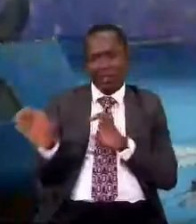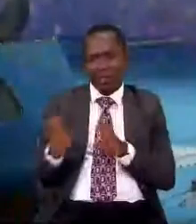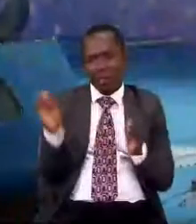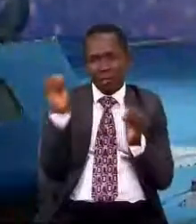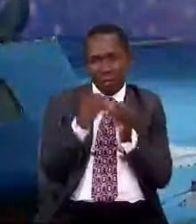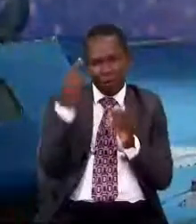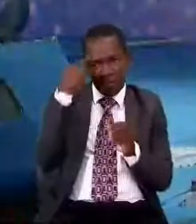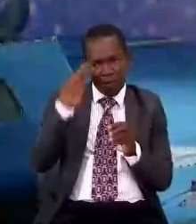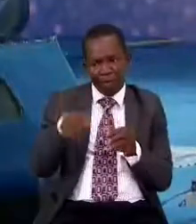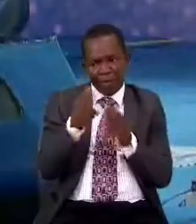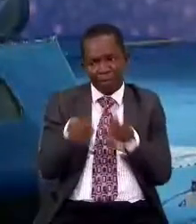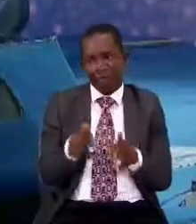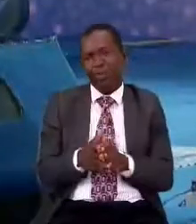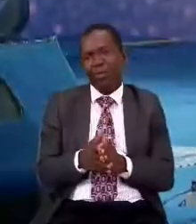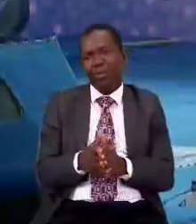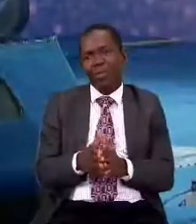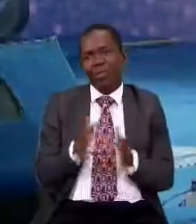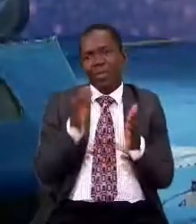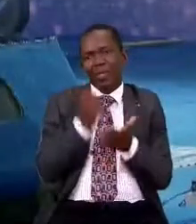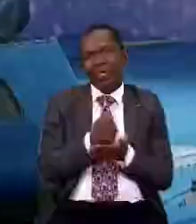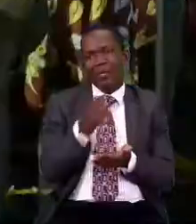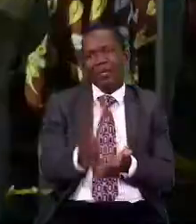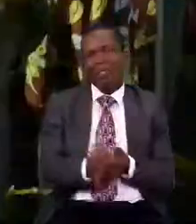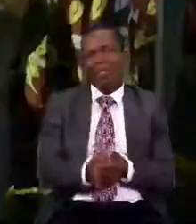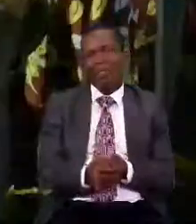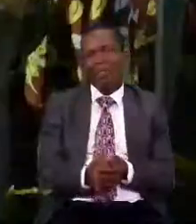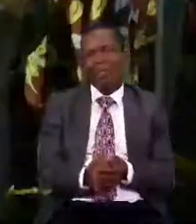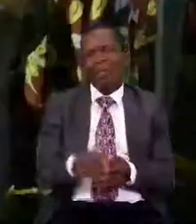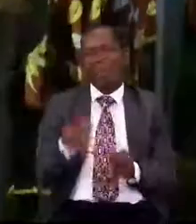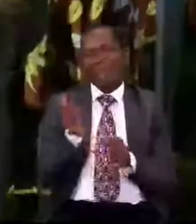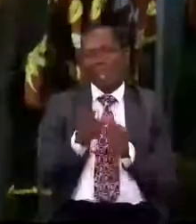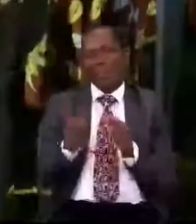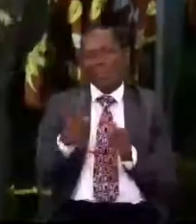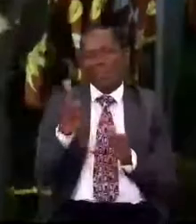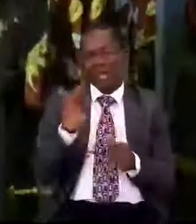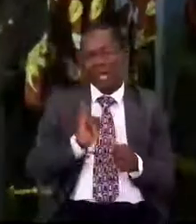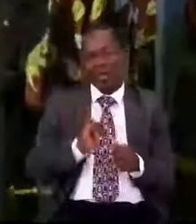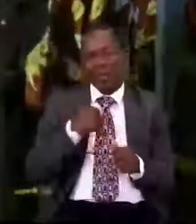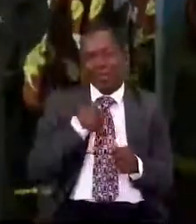Partout nous allons, comme Dieu l'a fait pour elle, c'est votre tour.